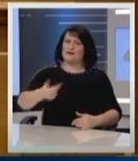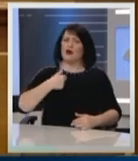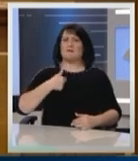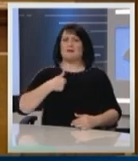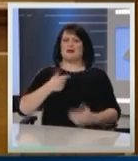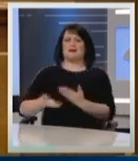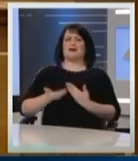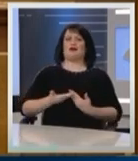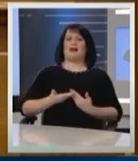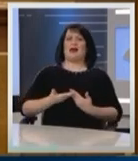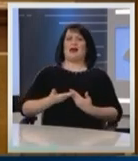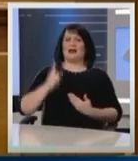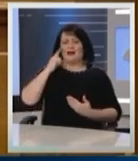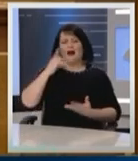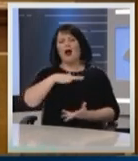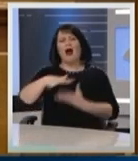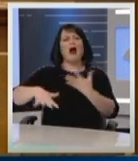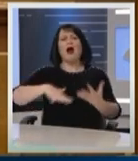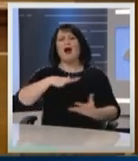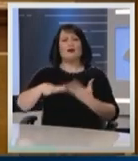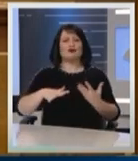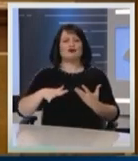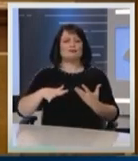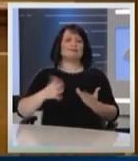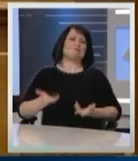που θα εξυπηρετούμεθα από αυτό το χάος.